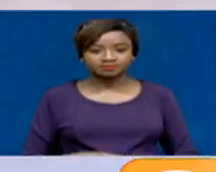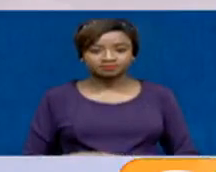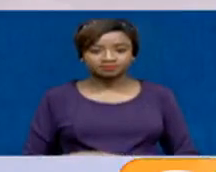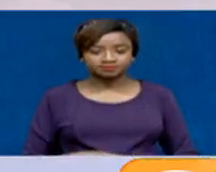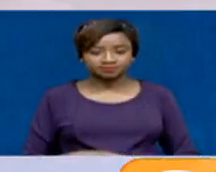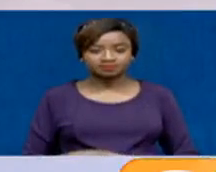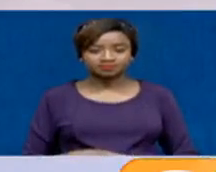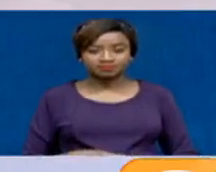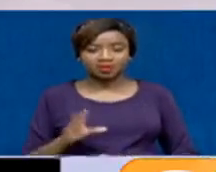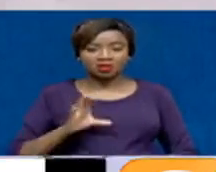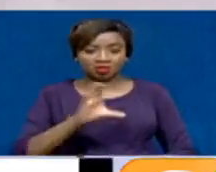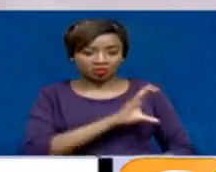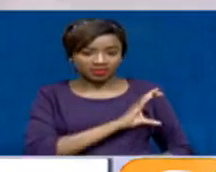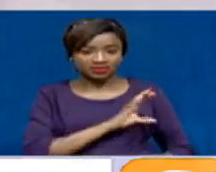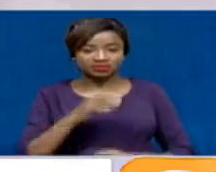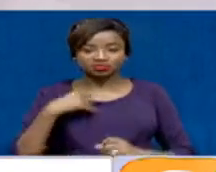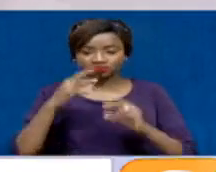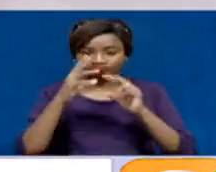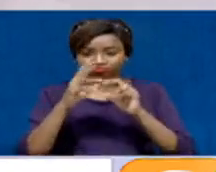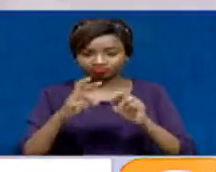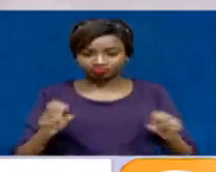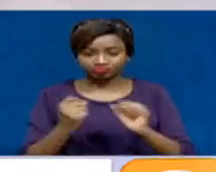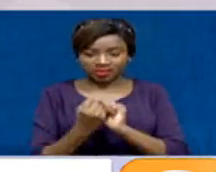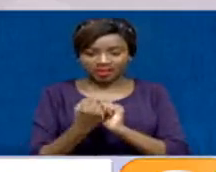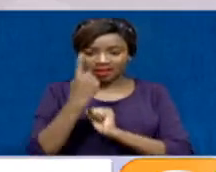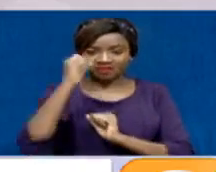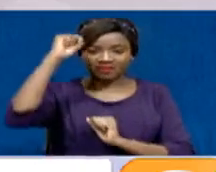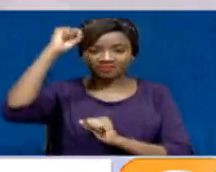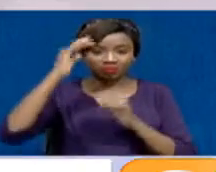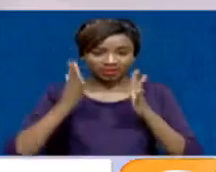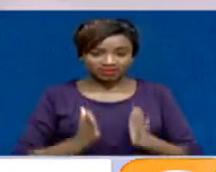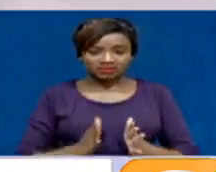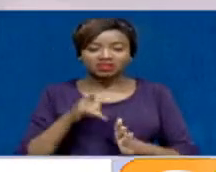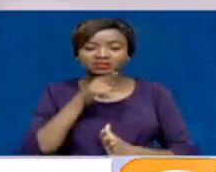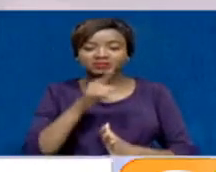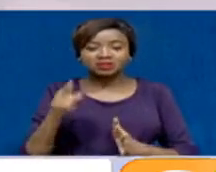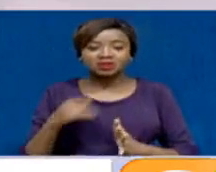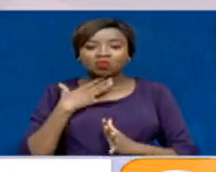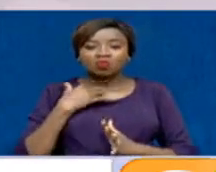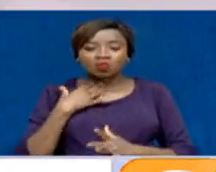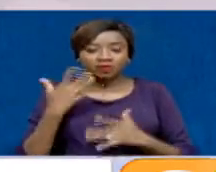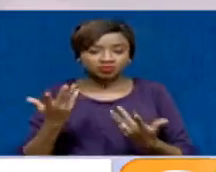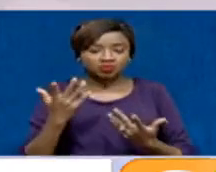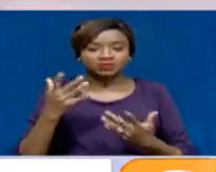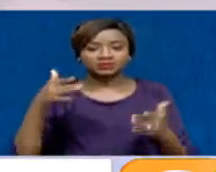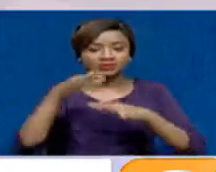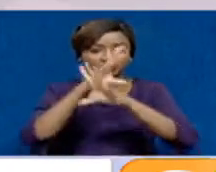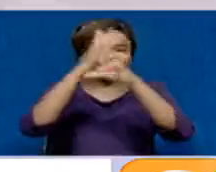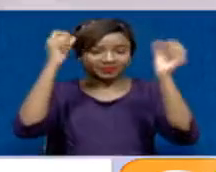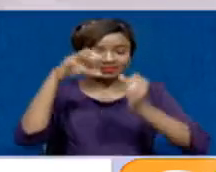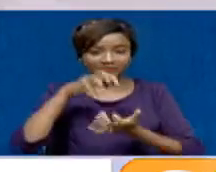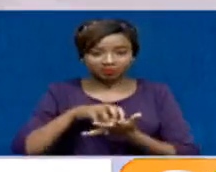Jopo maalum la kuwapiga msasa wanasiasa 11 waliopendekezwa kwa nafasi ya mgombea mwenza wa Raila Odinga limeanza shughuli